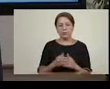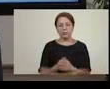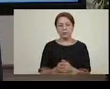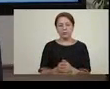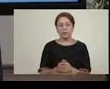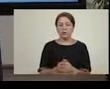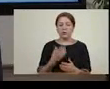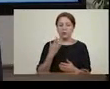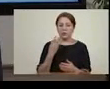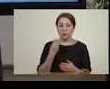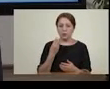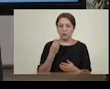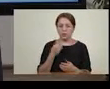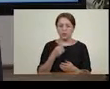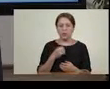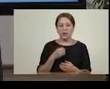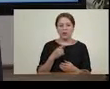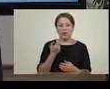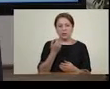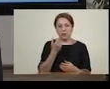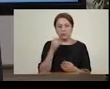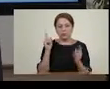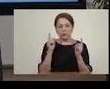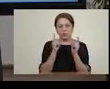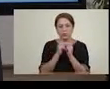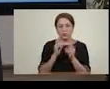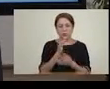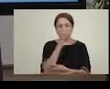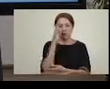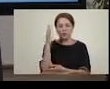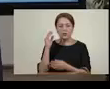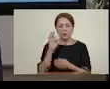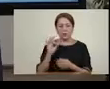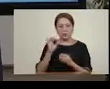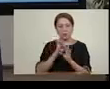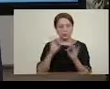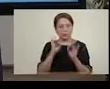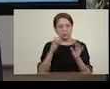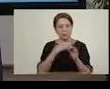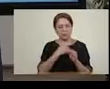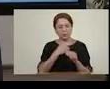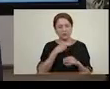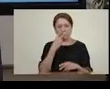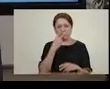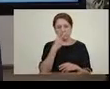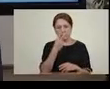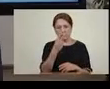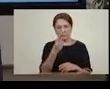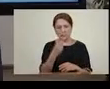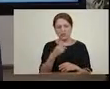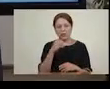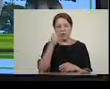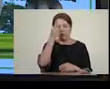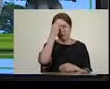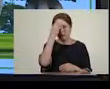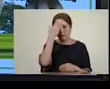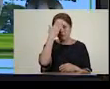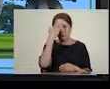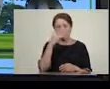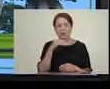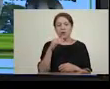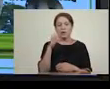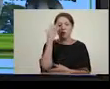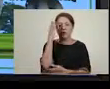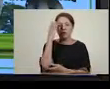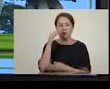Shu o'rinda noyob daraxtlar haqida sizga ma'lumot berib o'tmoqchiman. Mana ko'rib turganingizdek, Yaponiyadagi daraxt